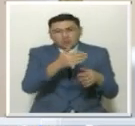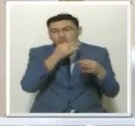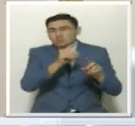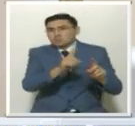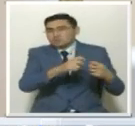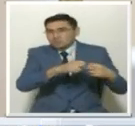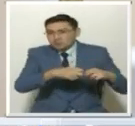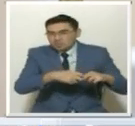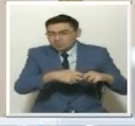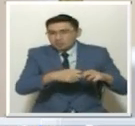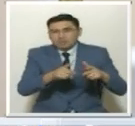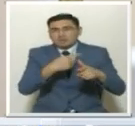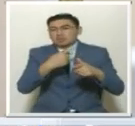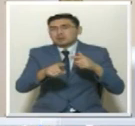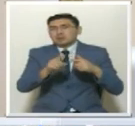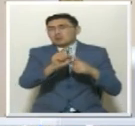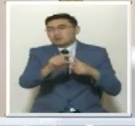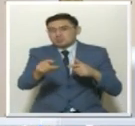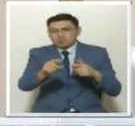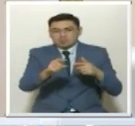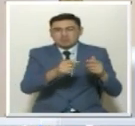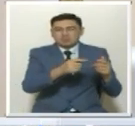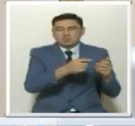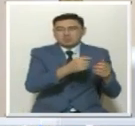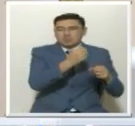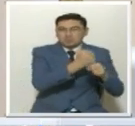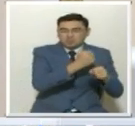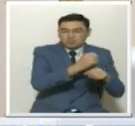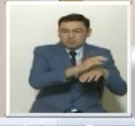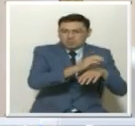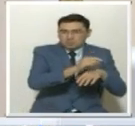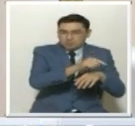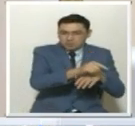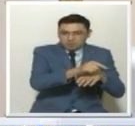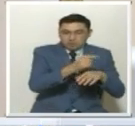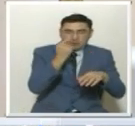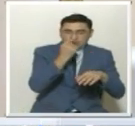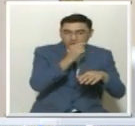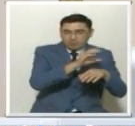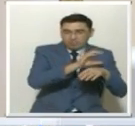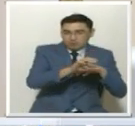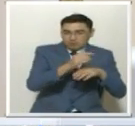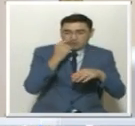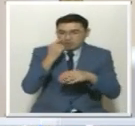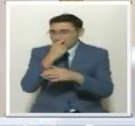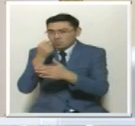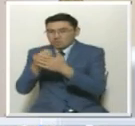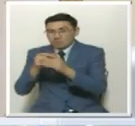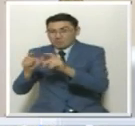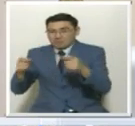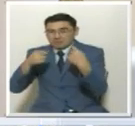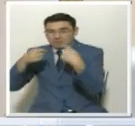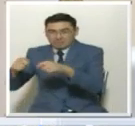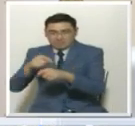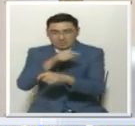дүкендердің сөрелеріндегі мәселелерге көңіл аудару керек. Шекті баға ұғымын тиімді пайдалану керек. Және заңда